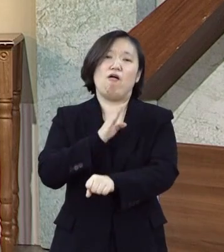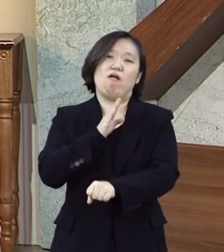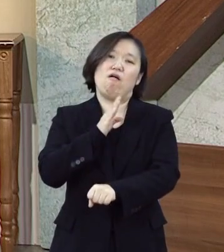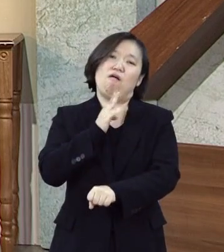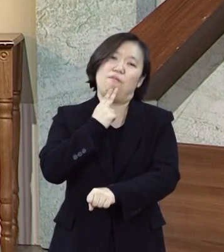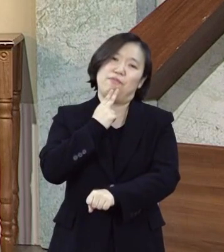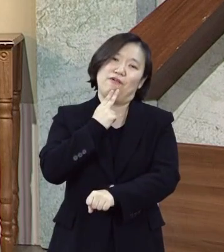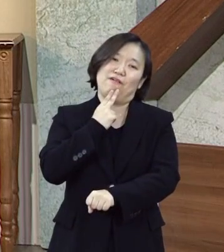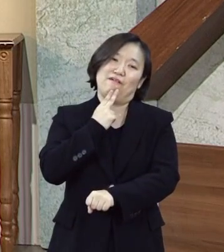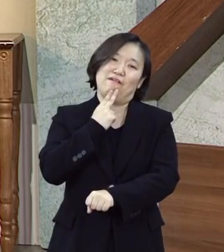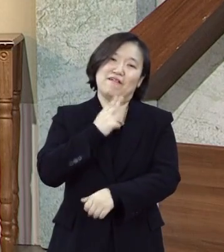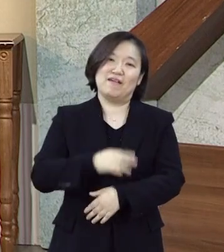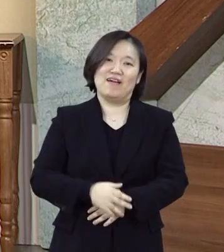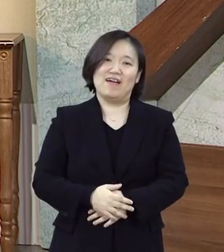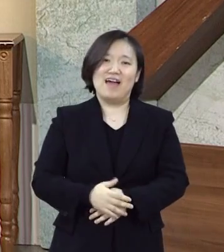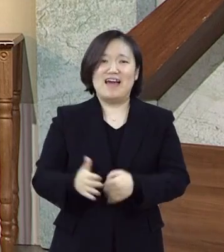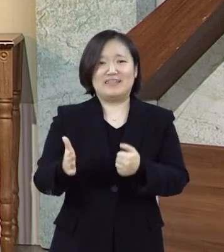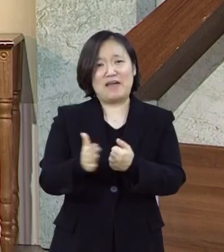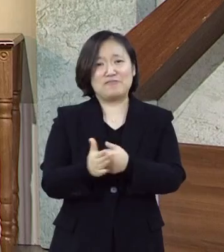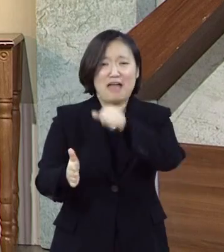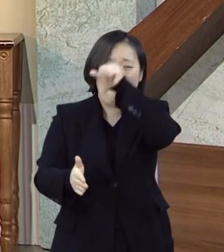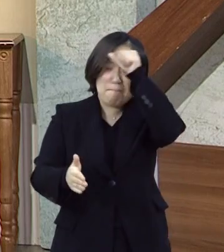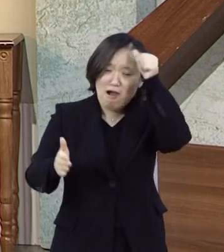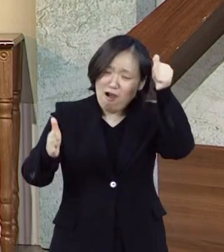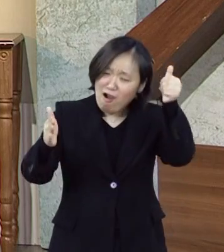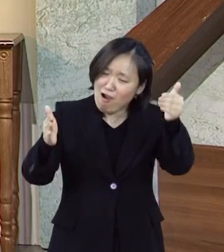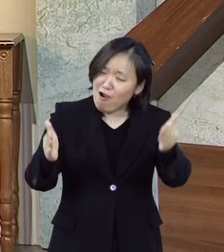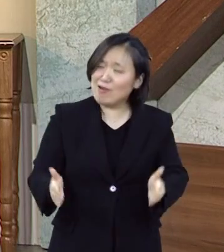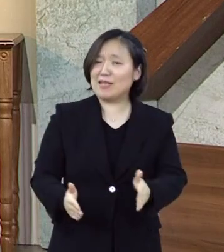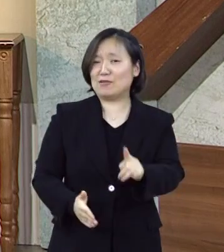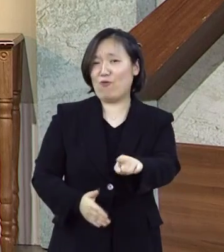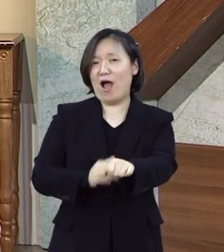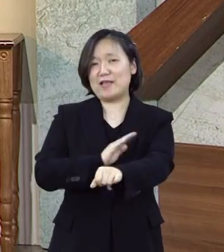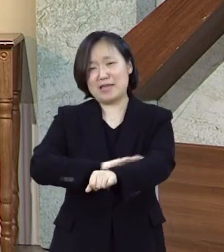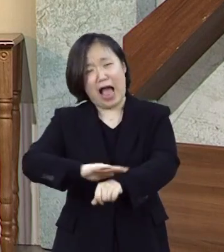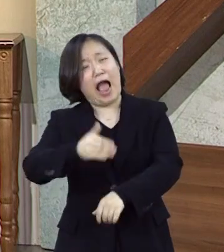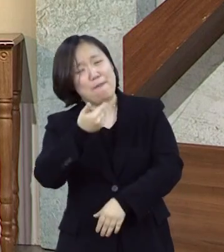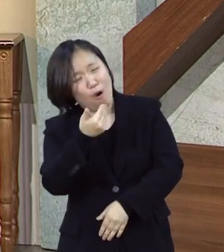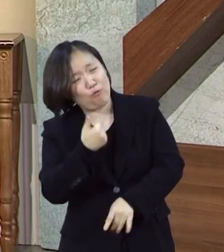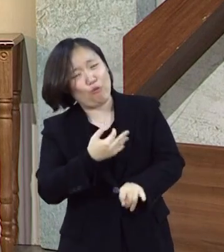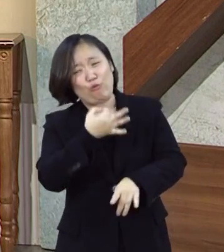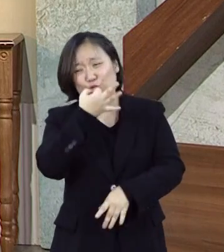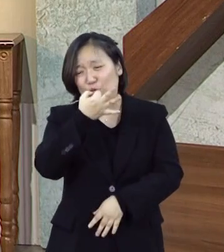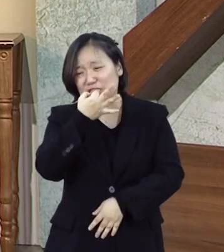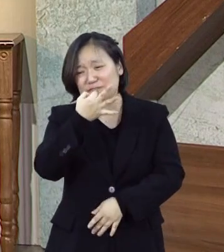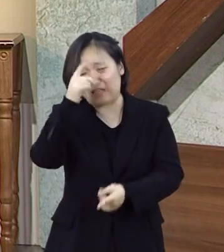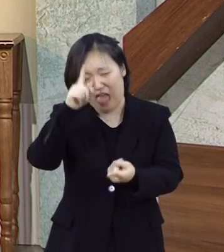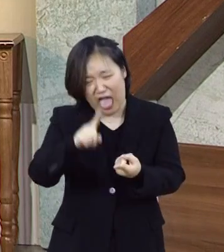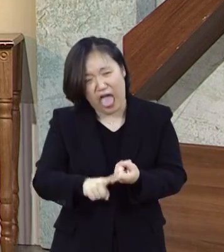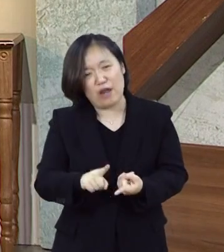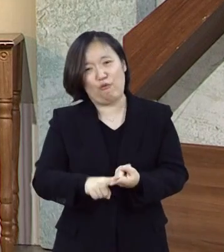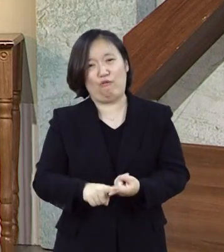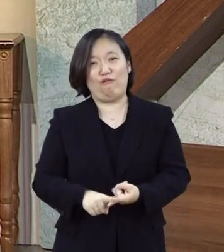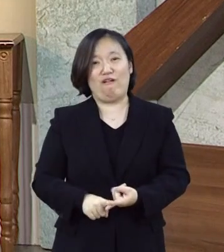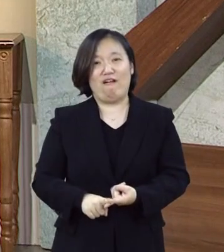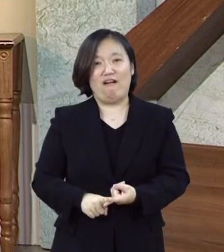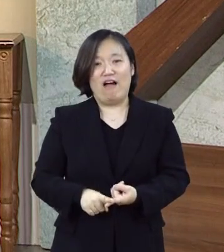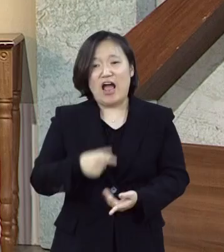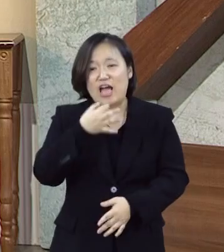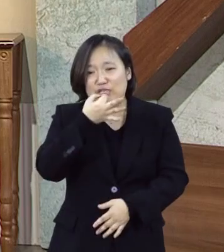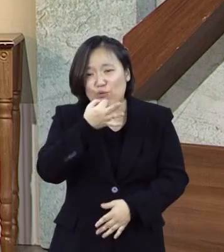없어서 평생을 호의호식하면서 욕심 따라 욕망 따라 등